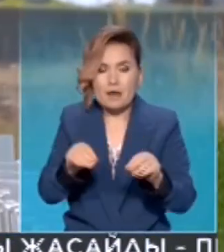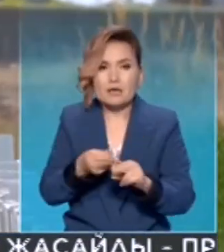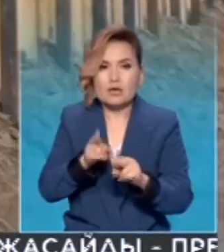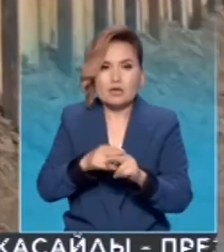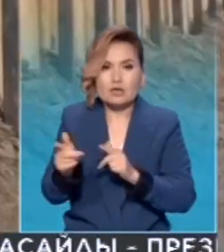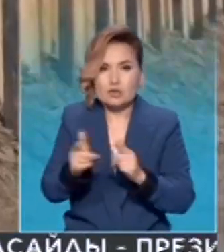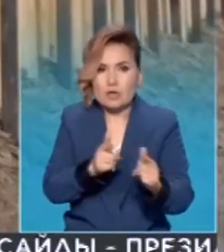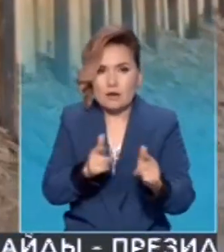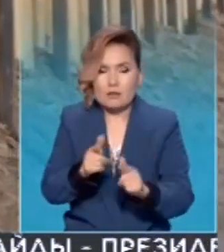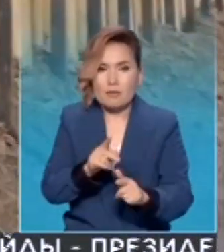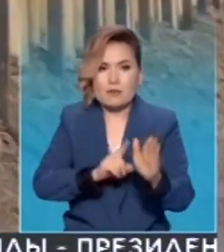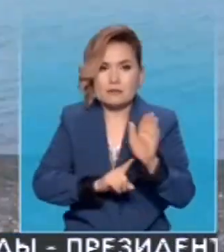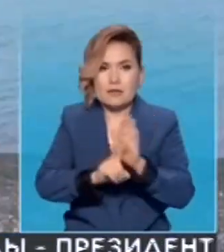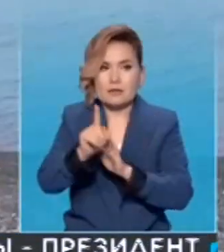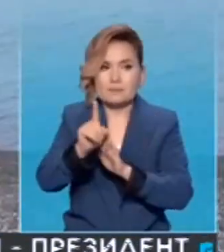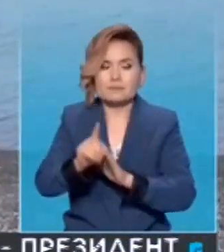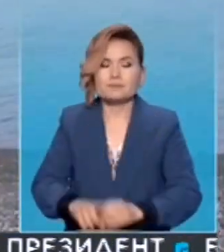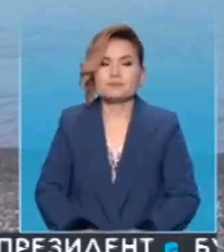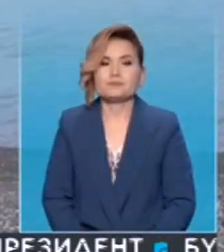жатыр.